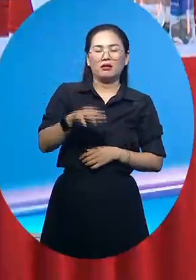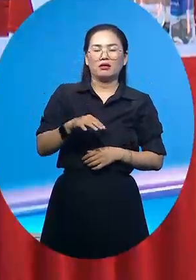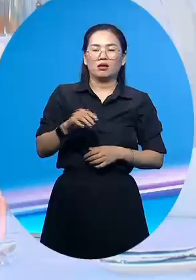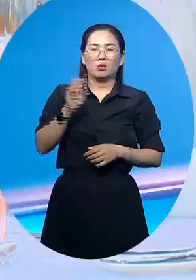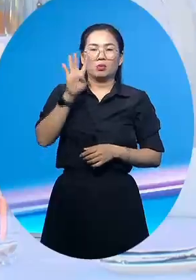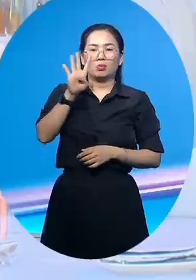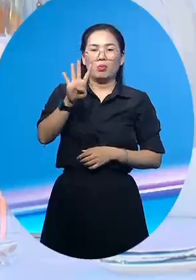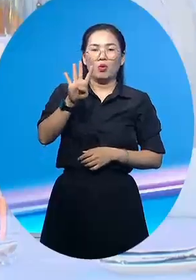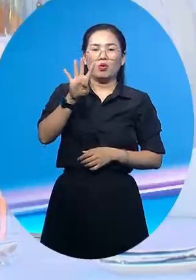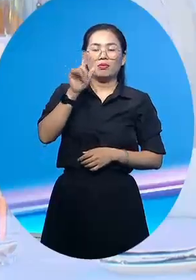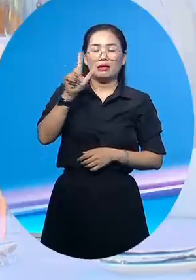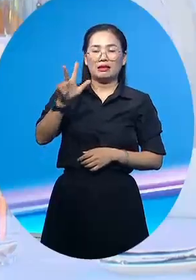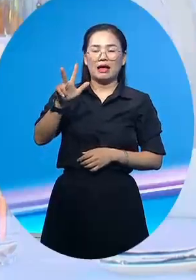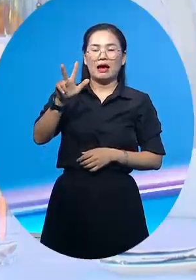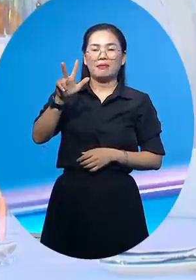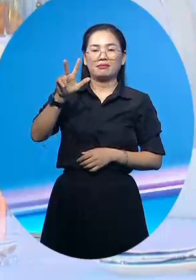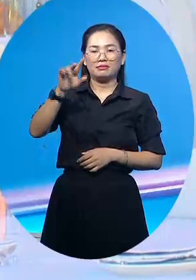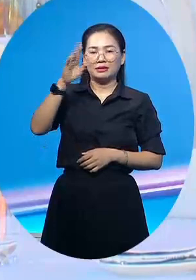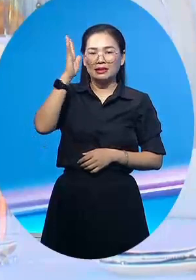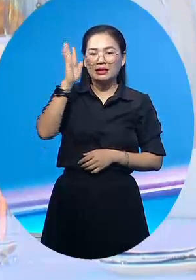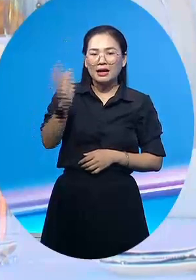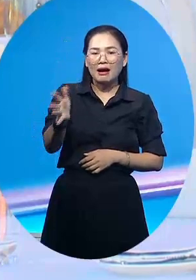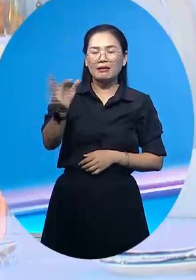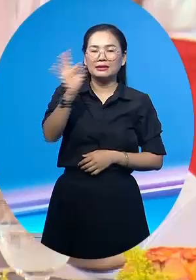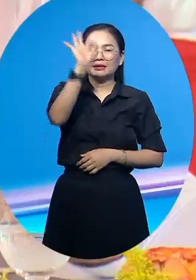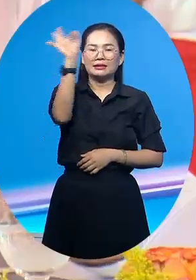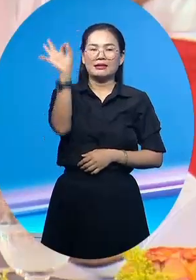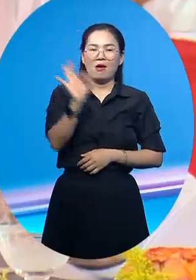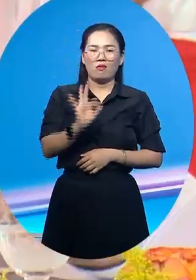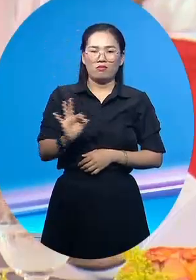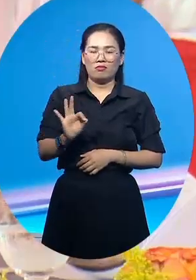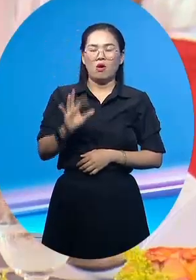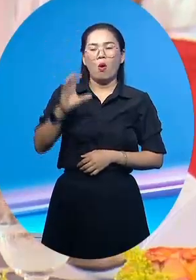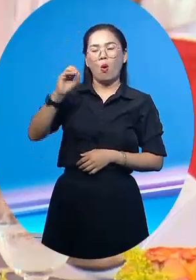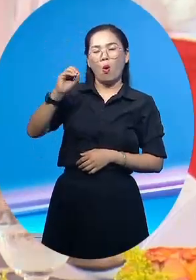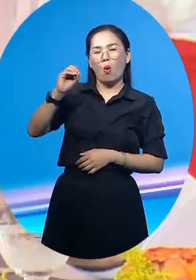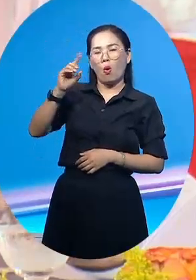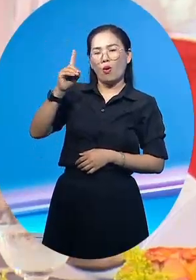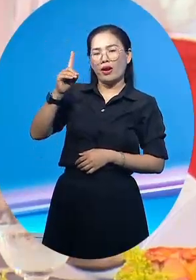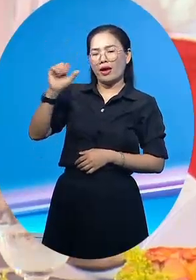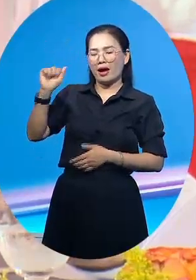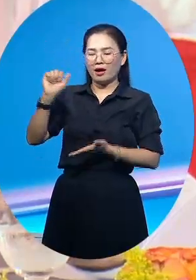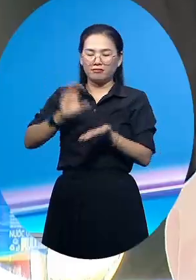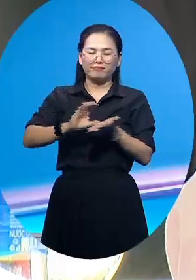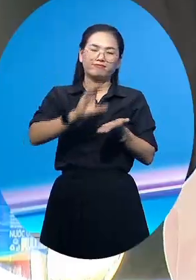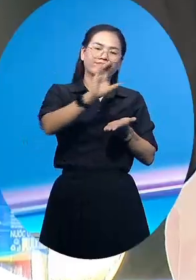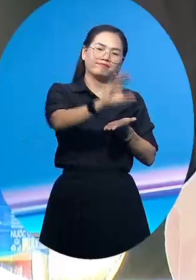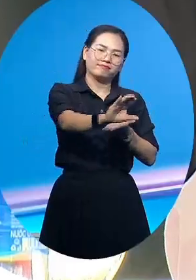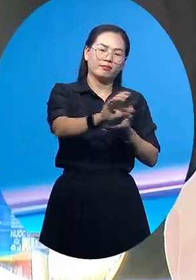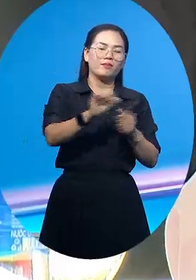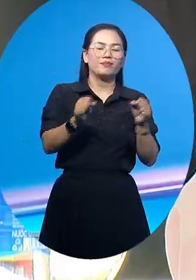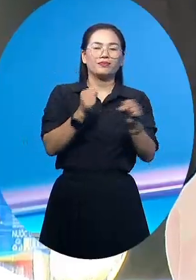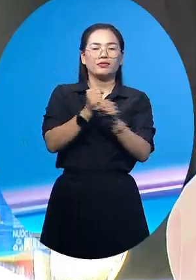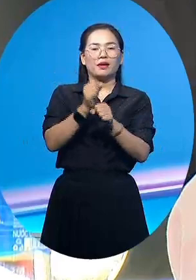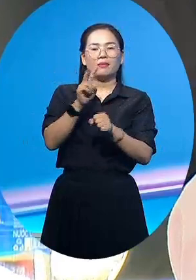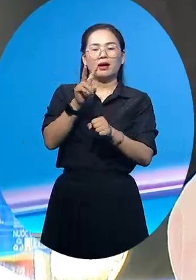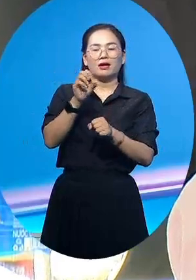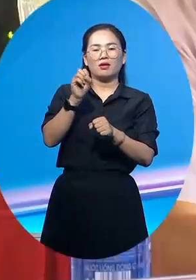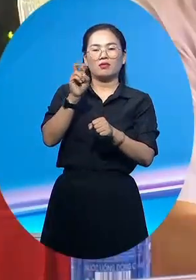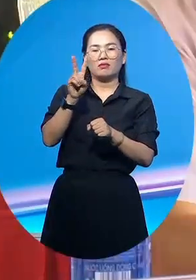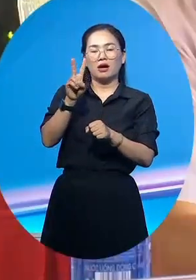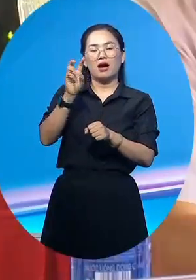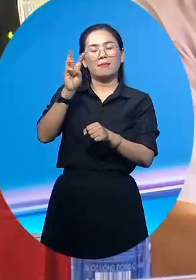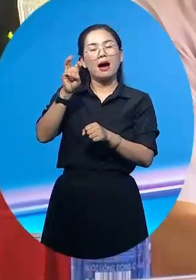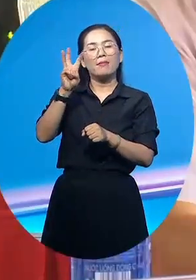48.000 tỷ đồng từ nguồn vốn ODA và vốn đối ứng Dự kiến hoàn thành đưa vào vận hành khai thác năm 2030 theo chủ đầu tư